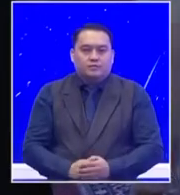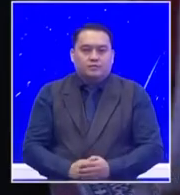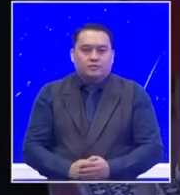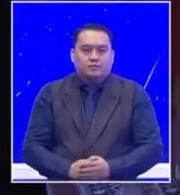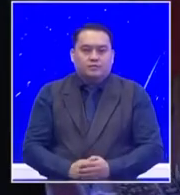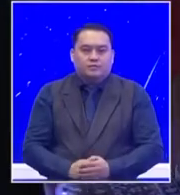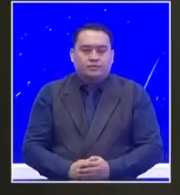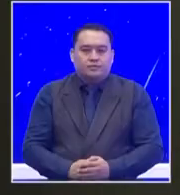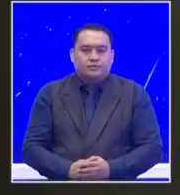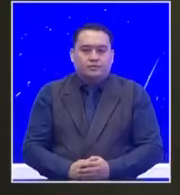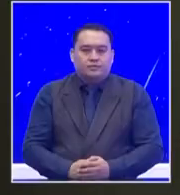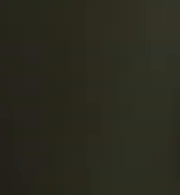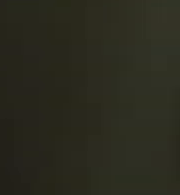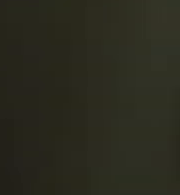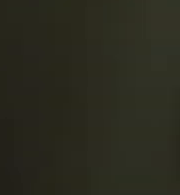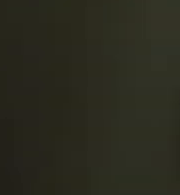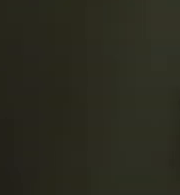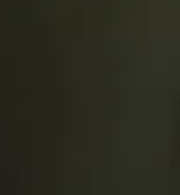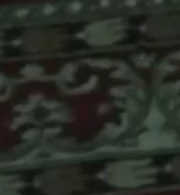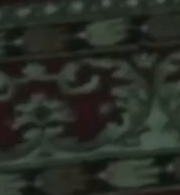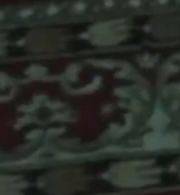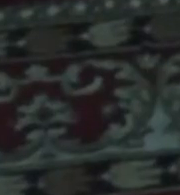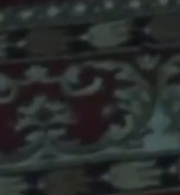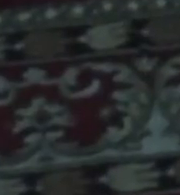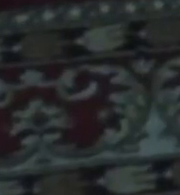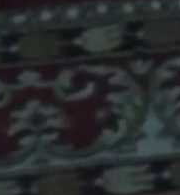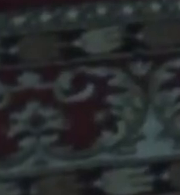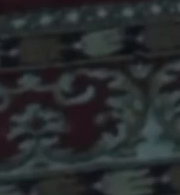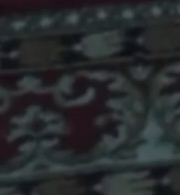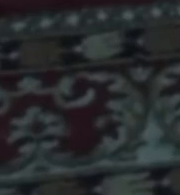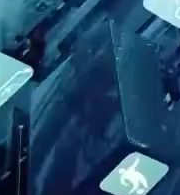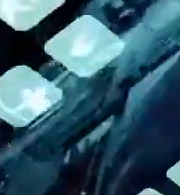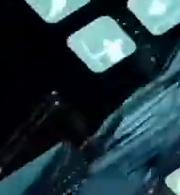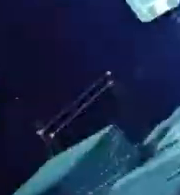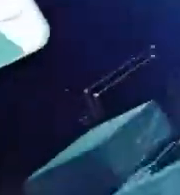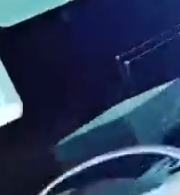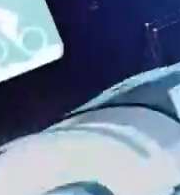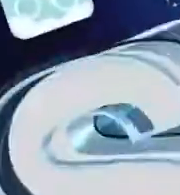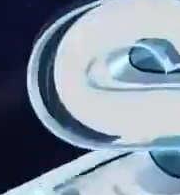Әмина Құдайберген, Аманжол Жөнкешев, Жетісу арнасы, Кеген ауданынан.